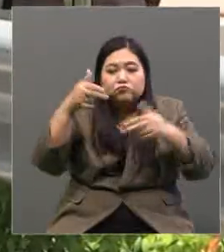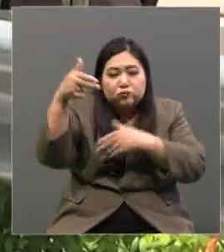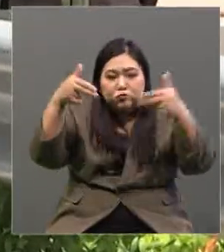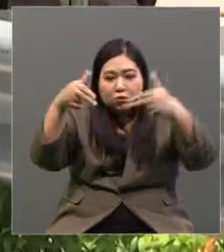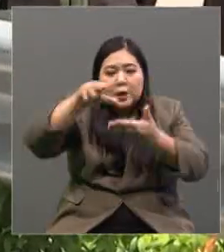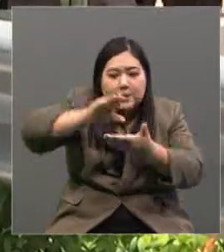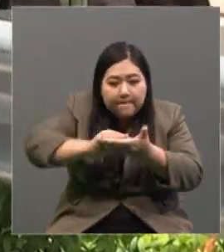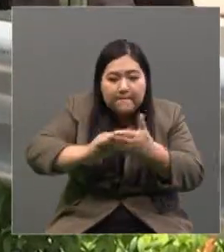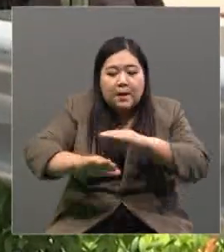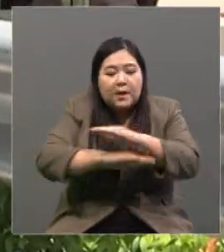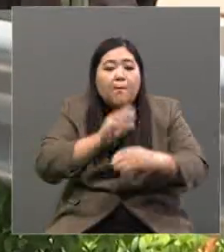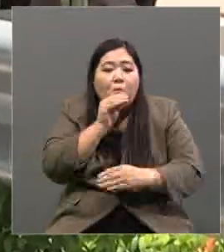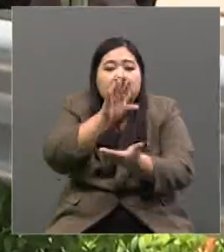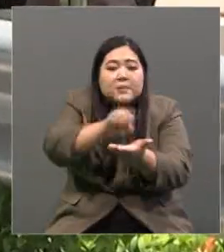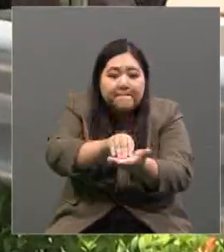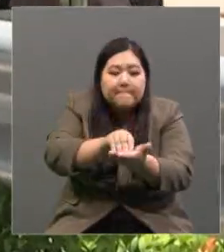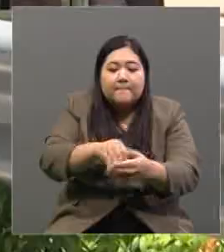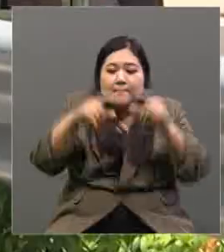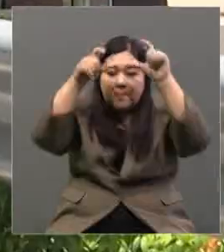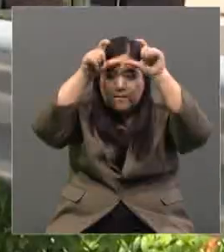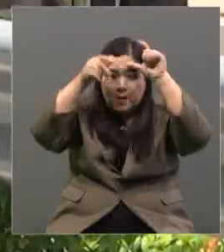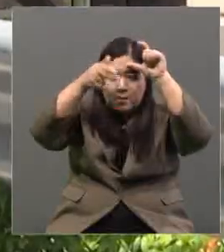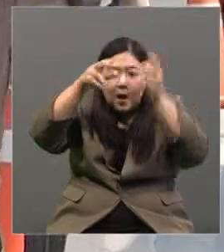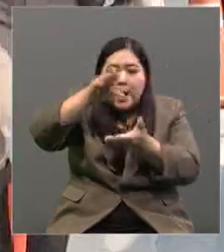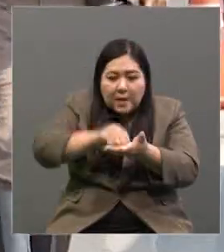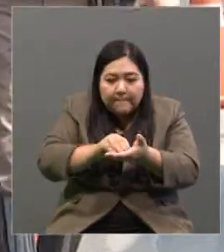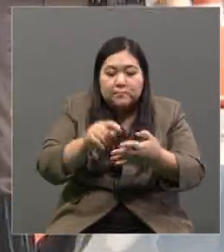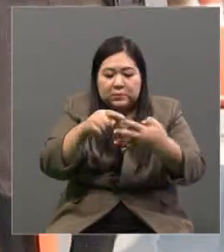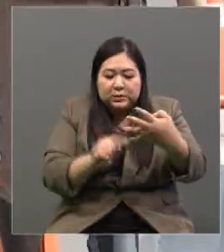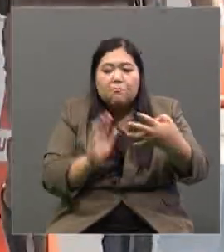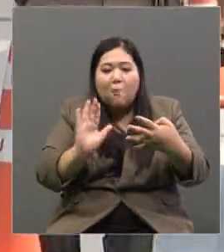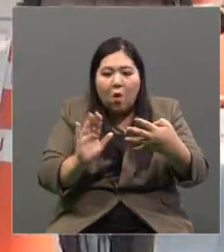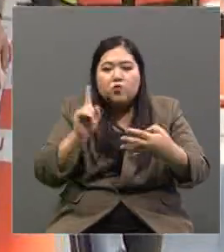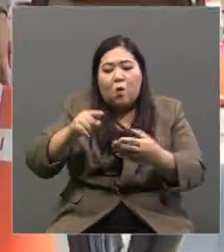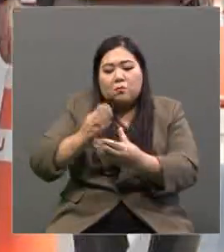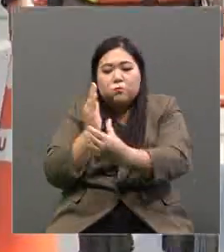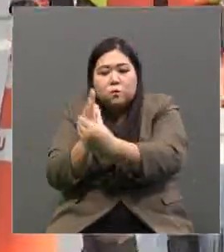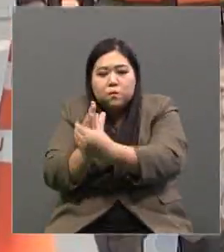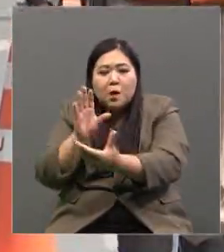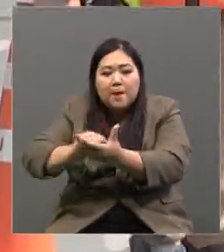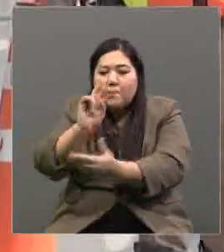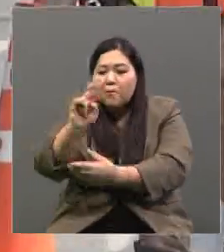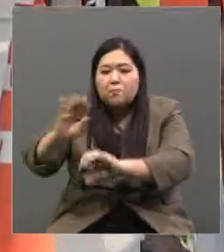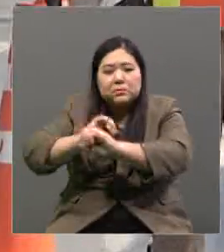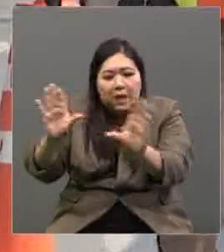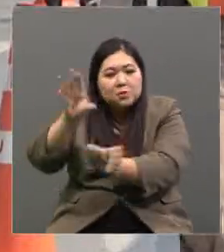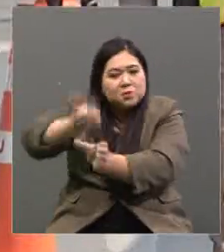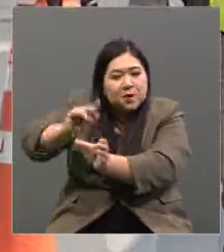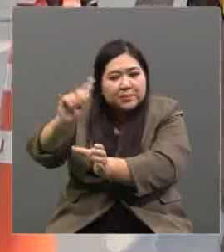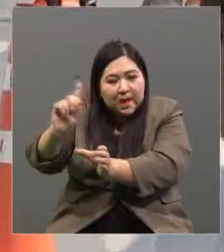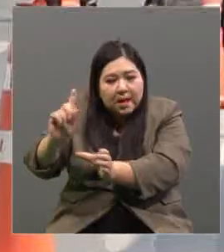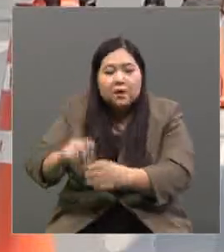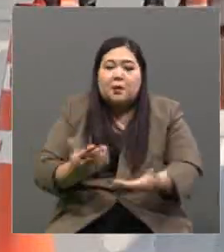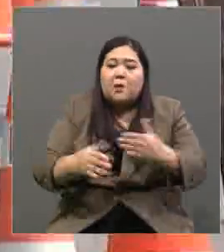าพและเสียงไว้ตลอดจนกว่าคดีจะขาดอายุความจึงต้องมีแหล่งจัดเก็บข้อมูลอย่างเป็นระบบและมีมาตรฐาน